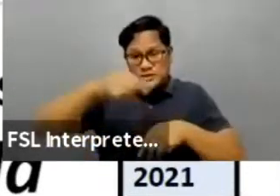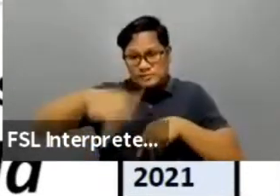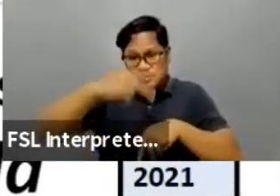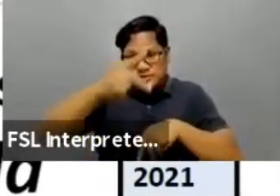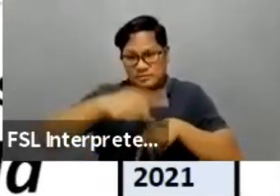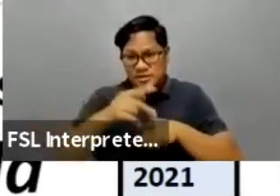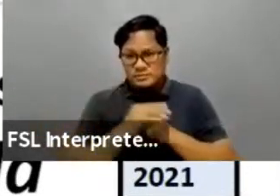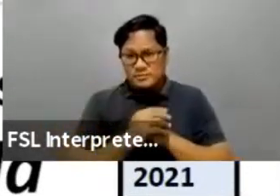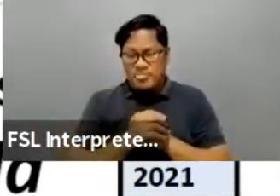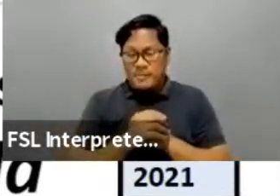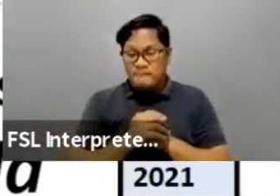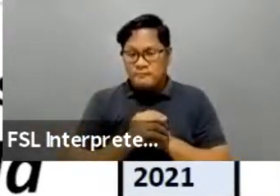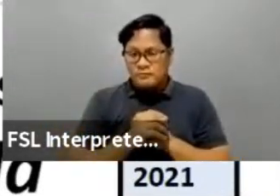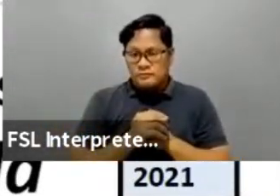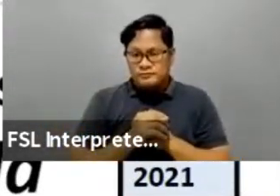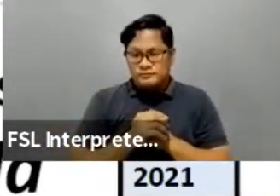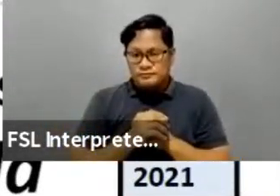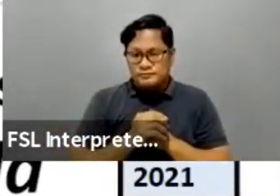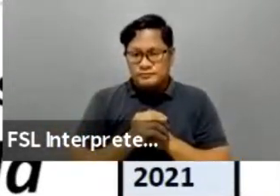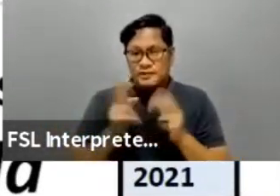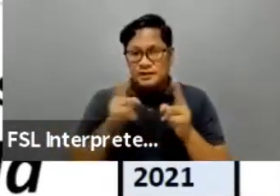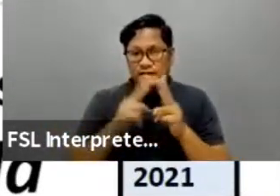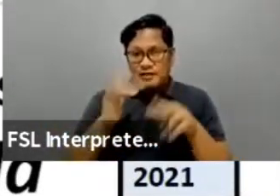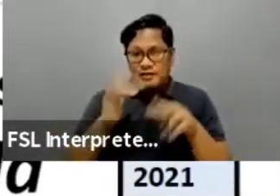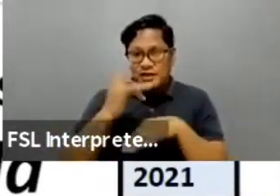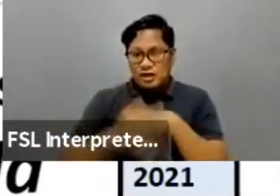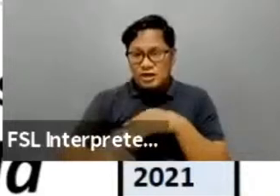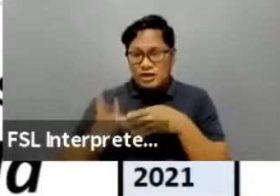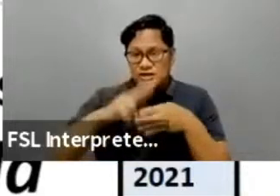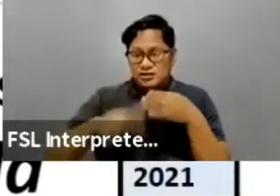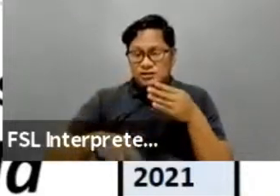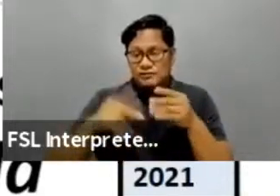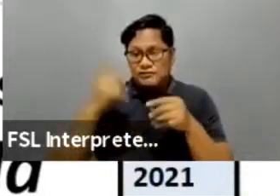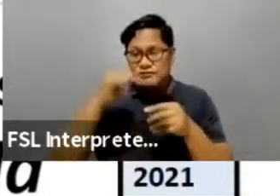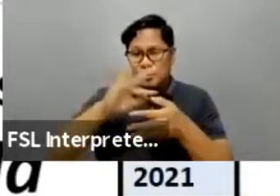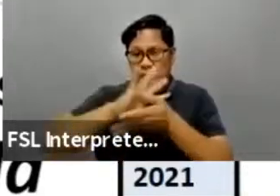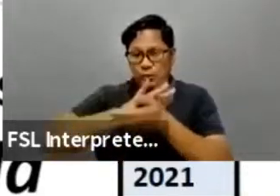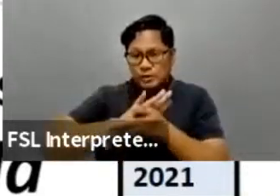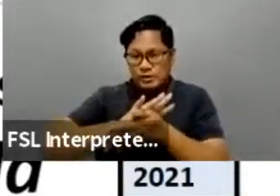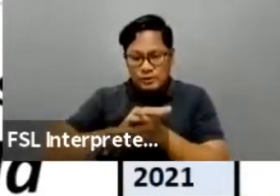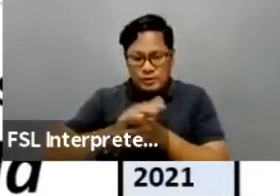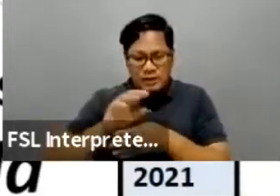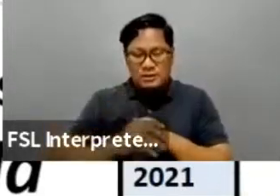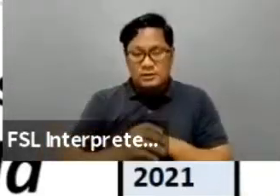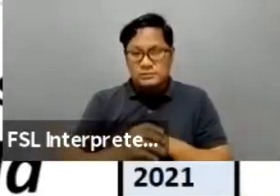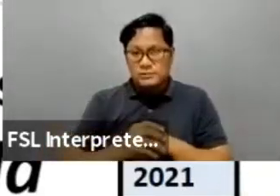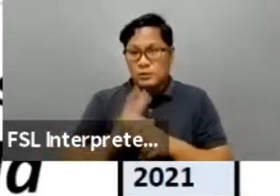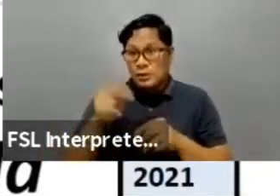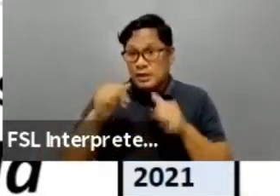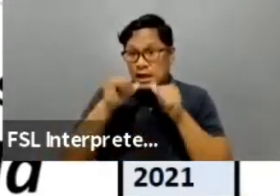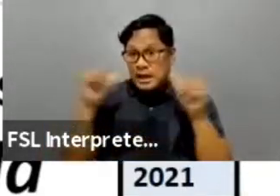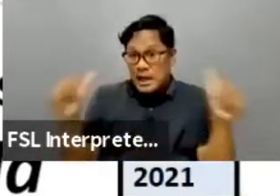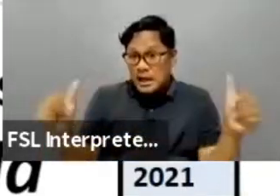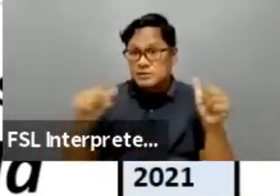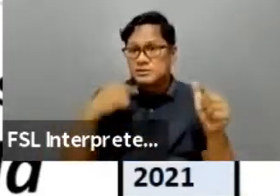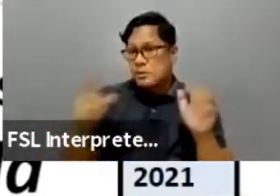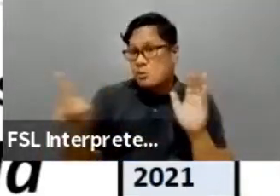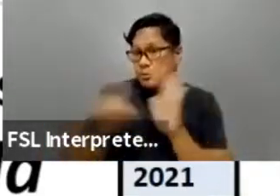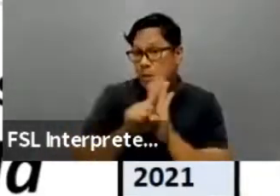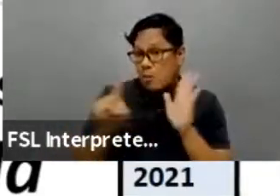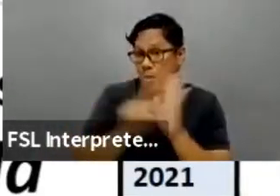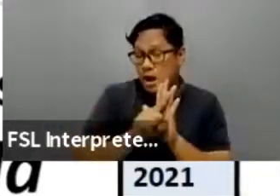Ito ay isa sa mga unang resulta ng community quarantine. Siyempre, nung i-announce nila na bawal